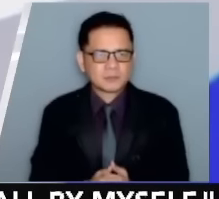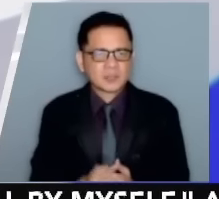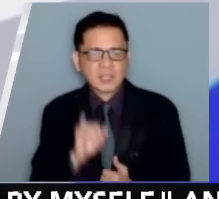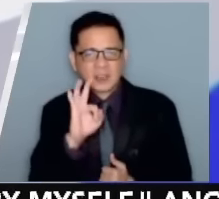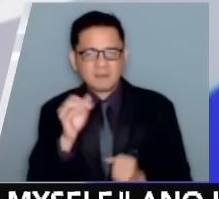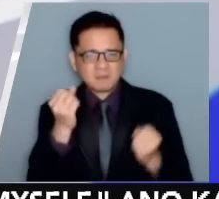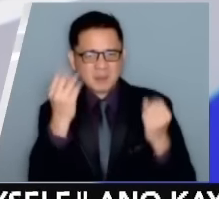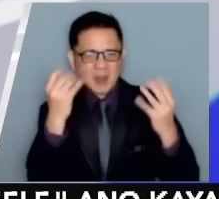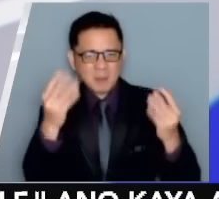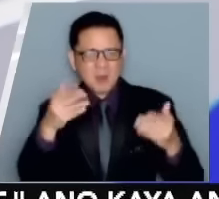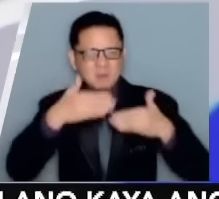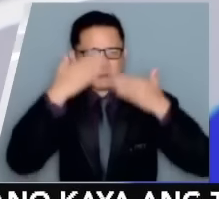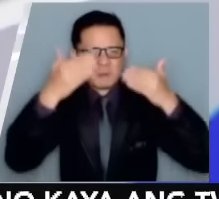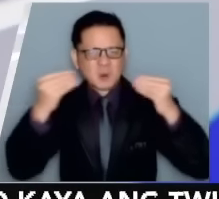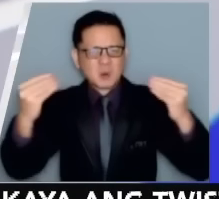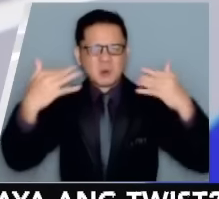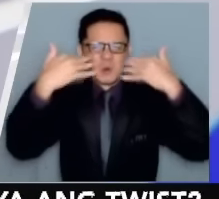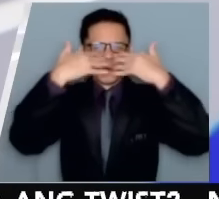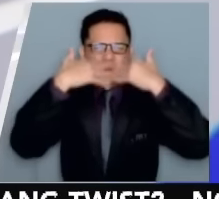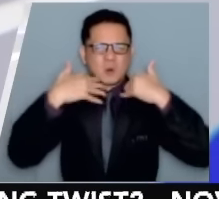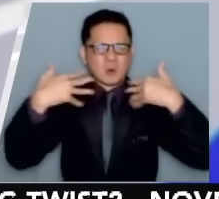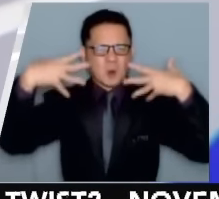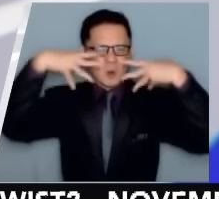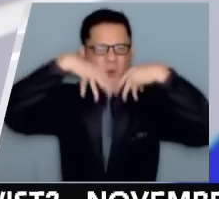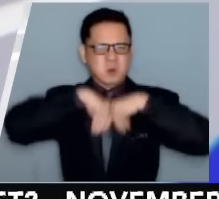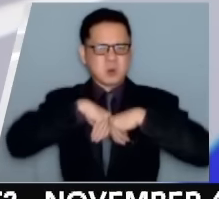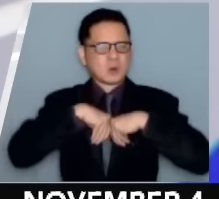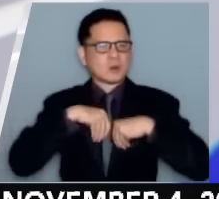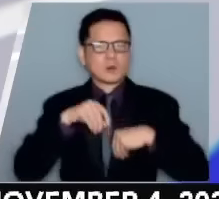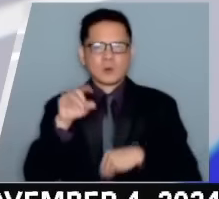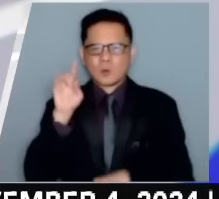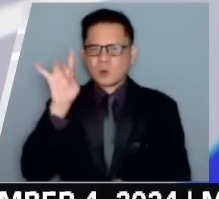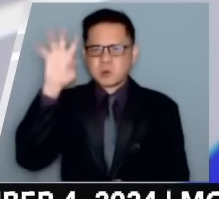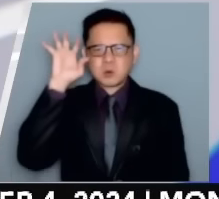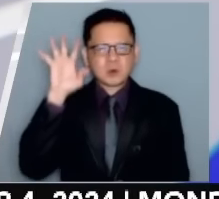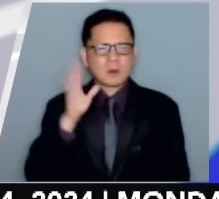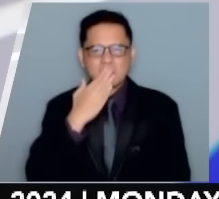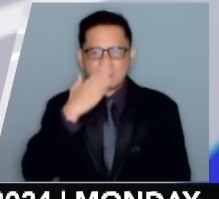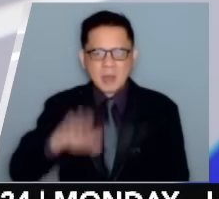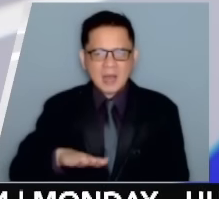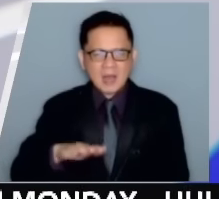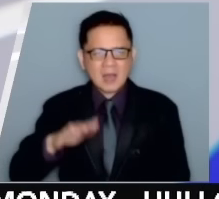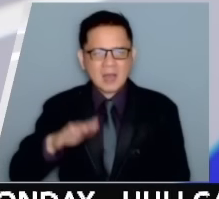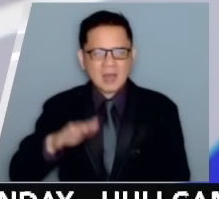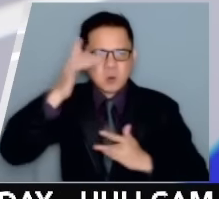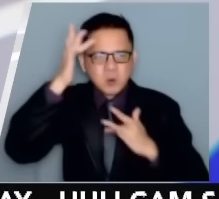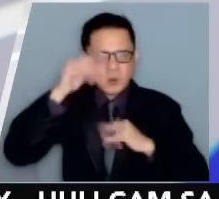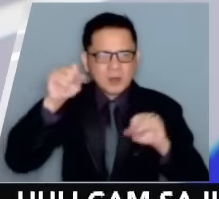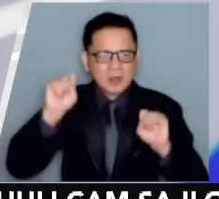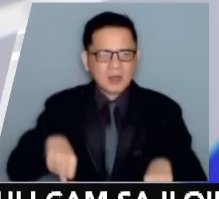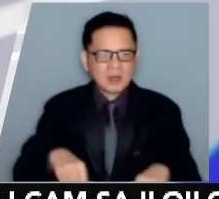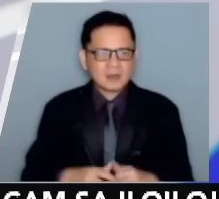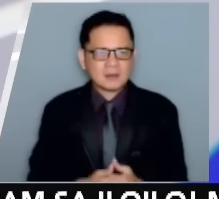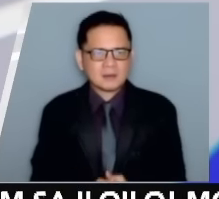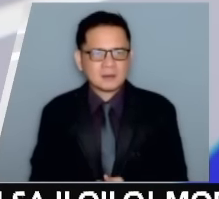anable sa ano Lawas ng tao so Mak siya air pollution siya